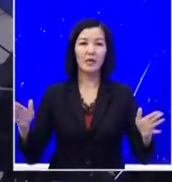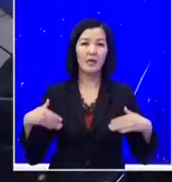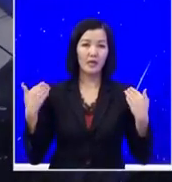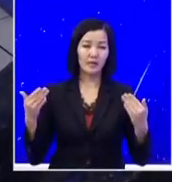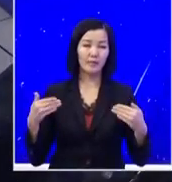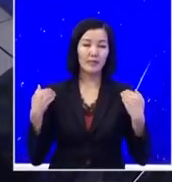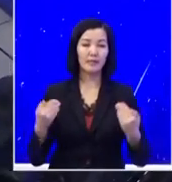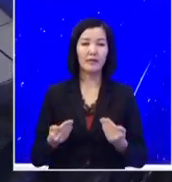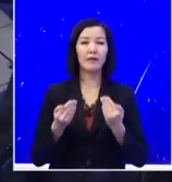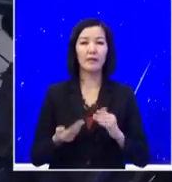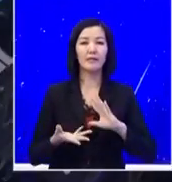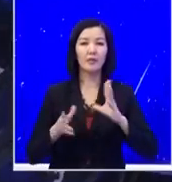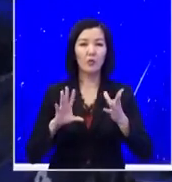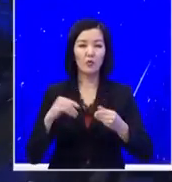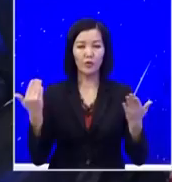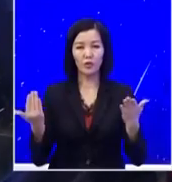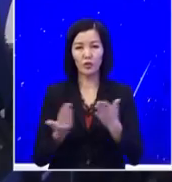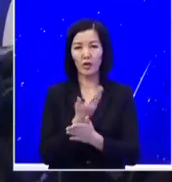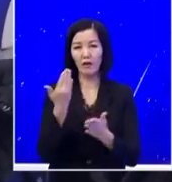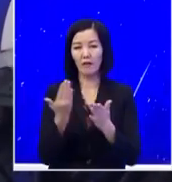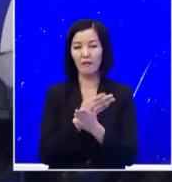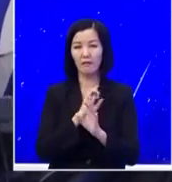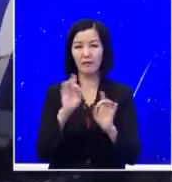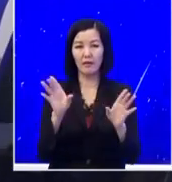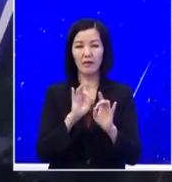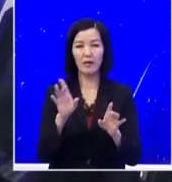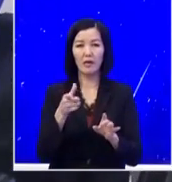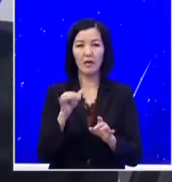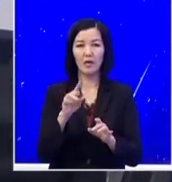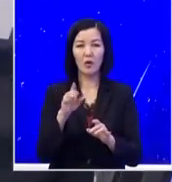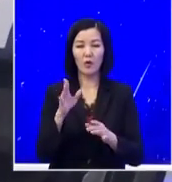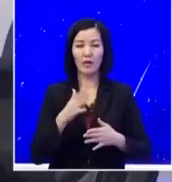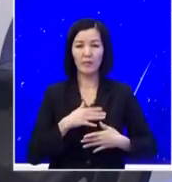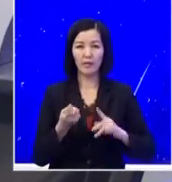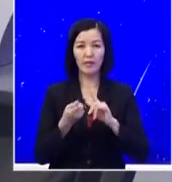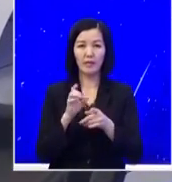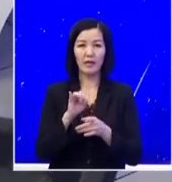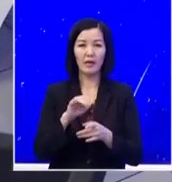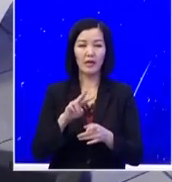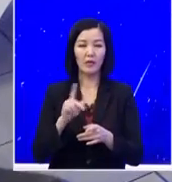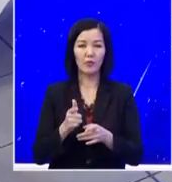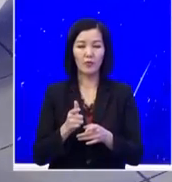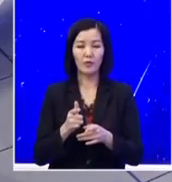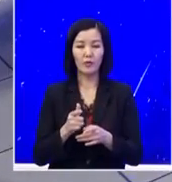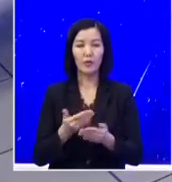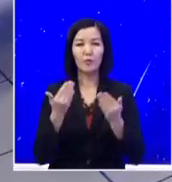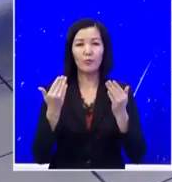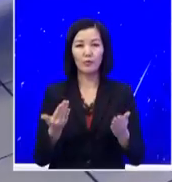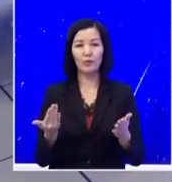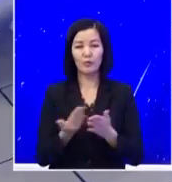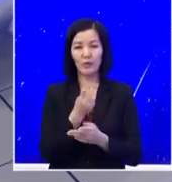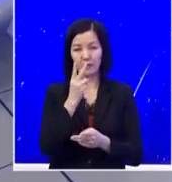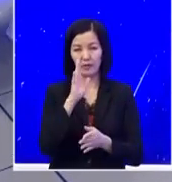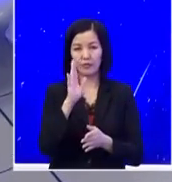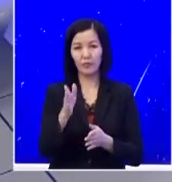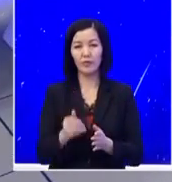Армысыздар, аймақтың басты арнасында қорытынды жаңалықтар, студияда ақпараттар легімен Гауһар Мұса, сурда аудармада Айгүл Жұмашқызы.